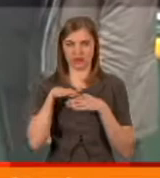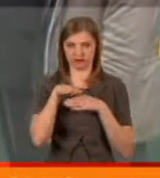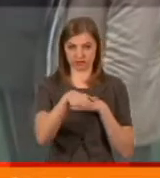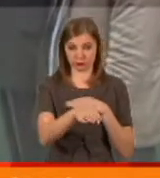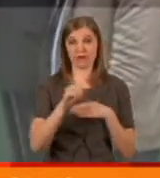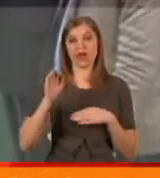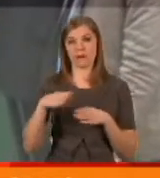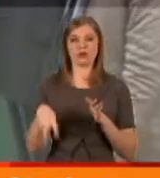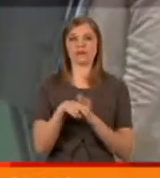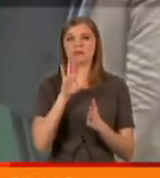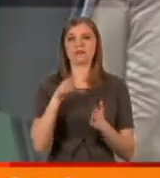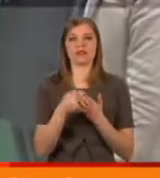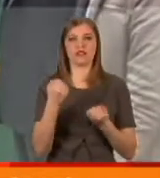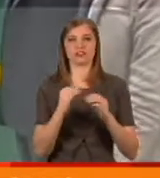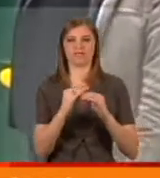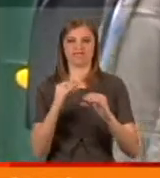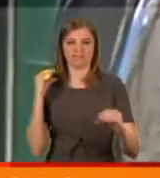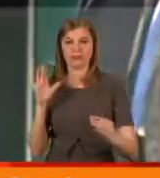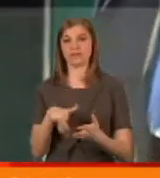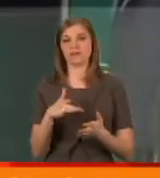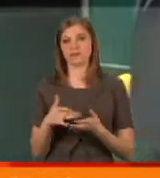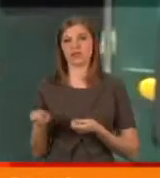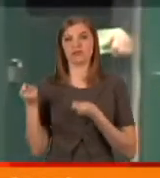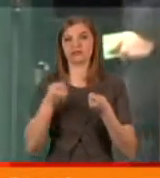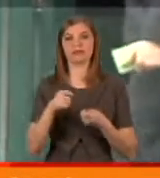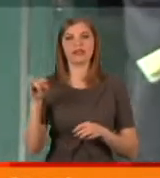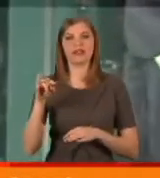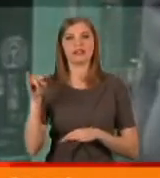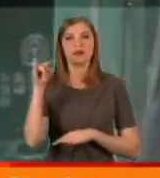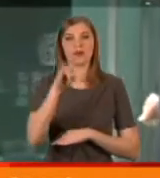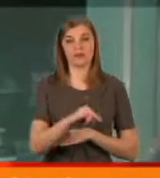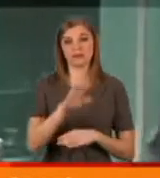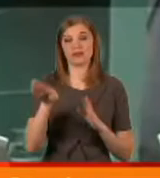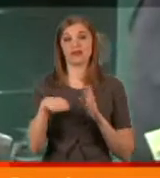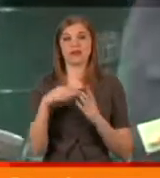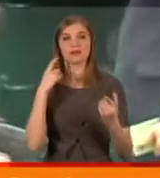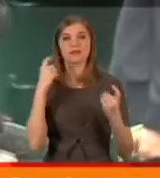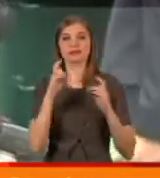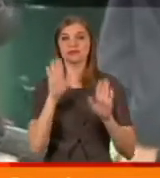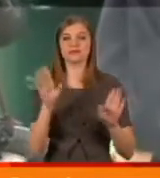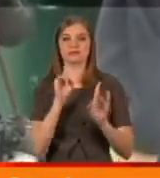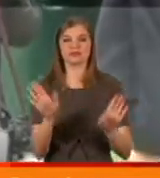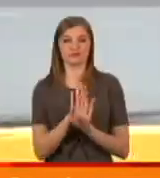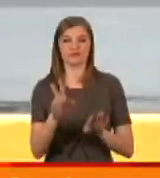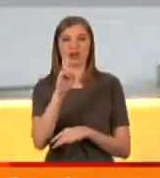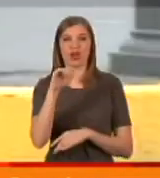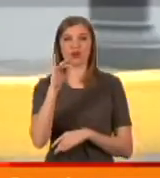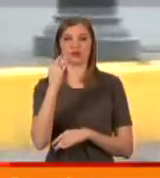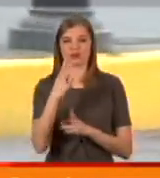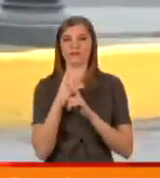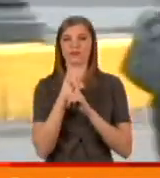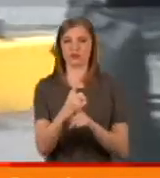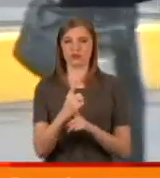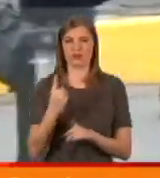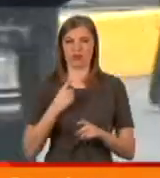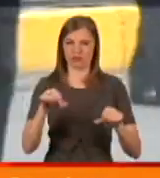а тоді сів у власний лімузин, який у місто доправили літаком. Під звуки російської «Катюші» у супроводі